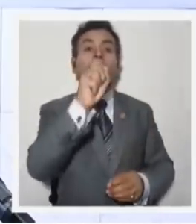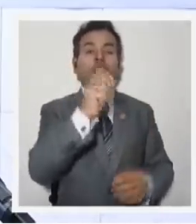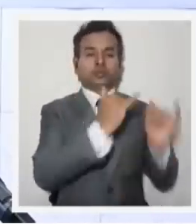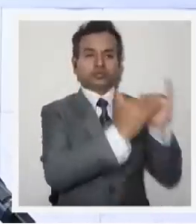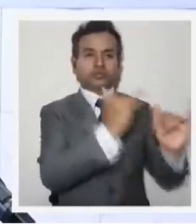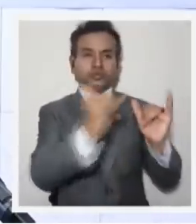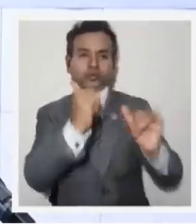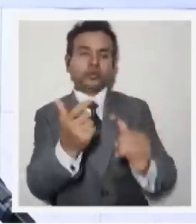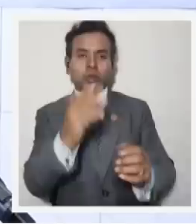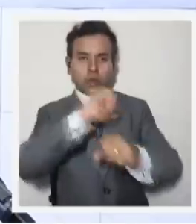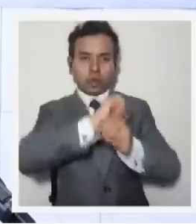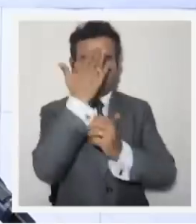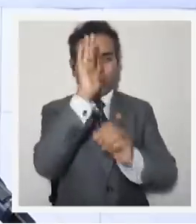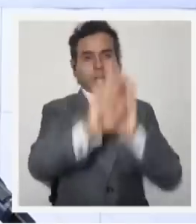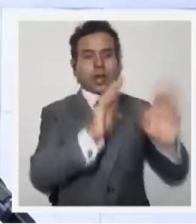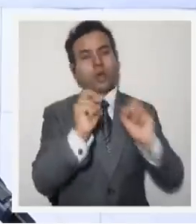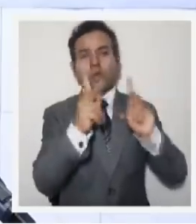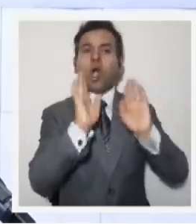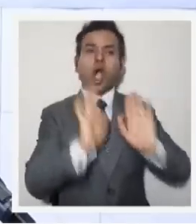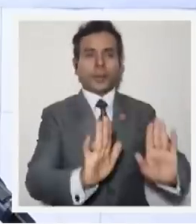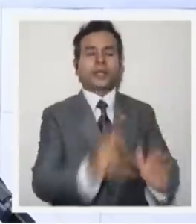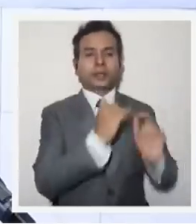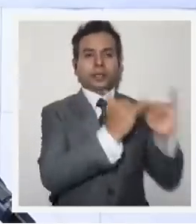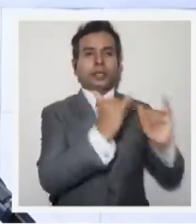সেবা প্রদানের সক্ষমতা বেড়েছে।